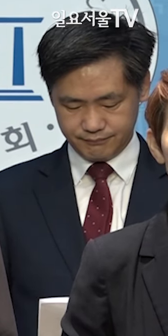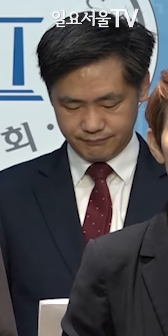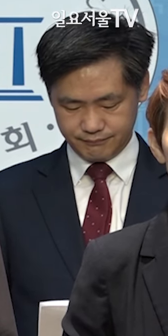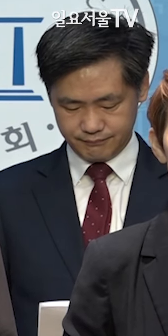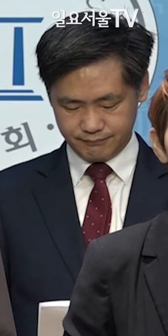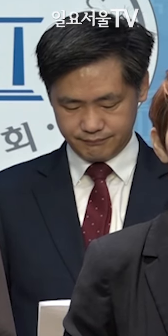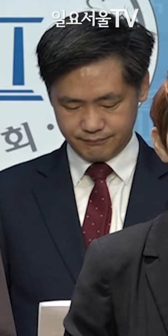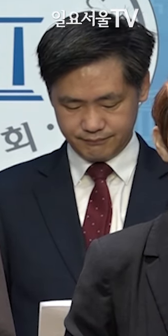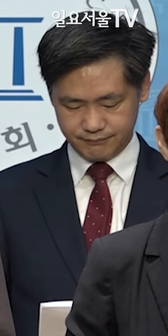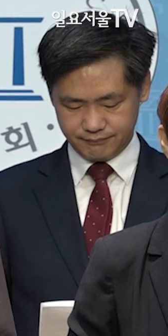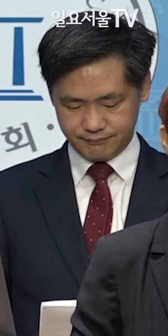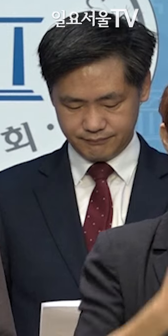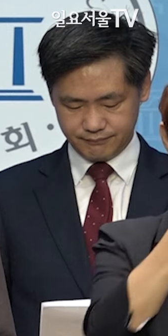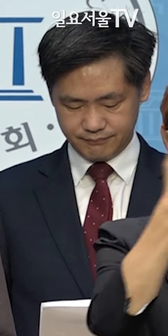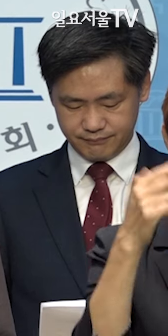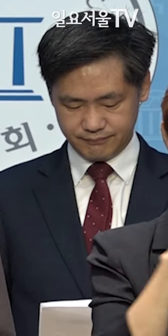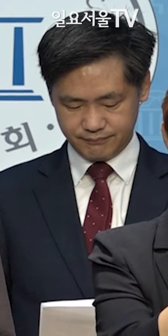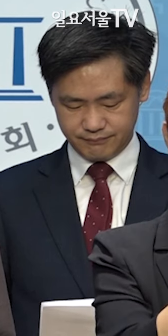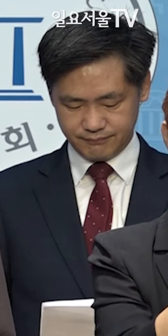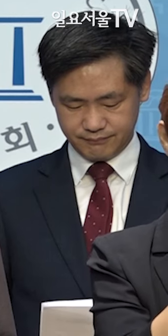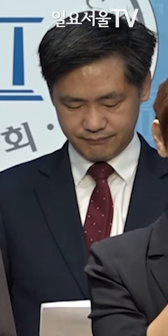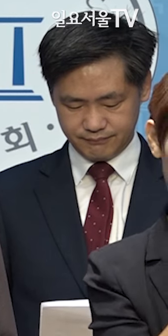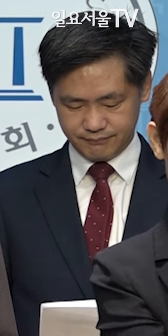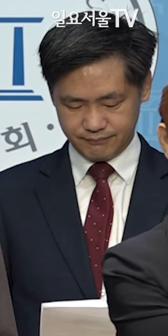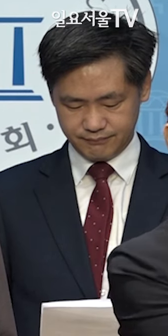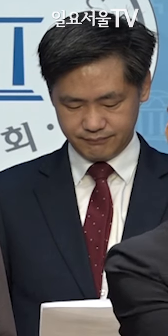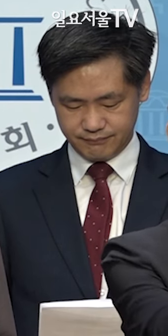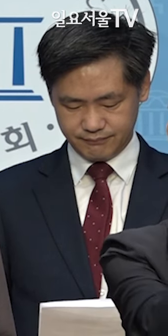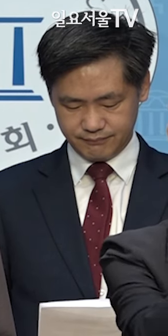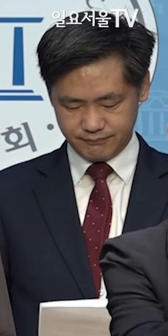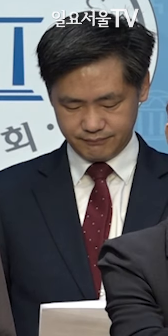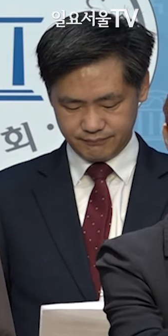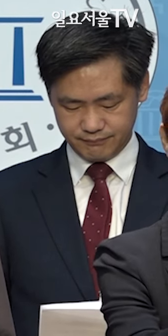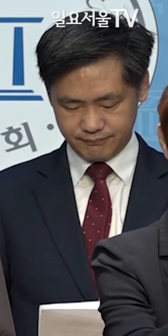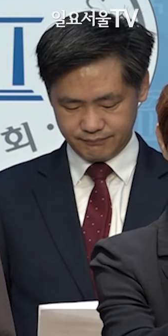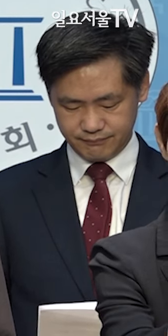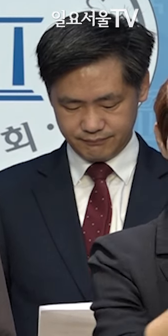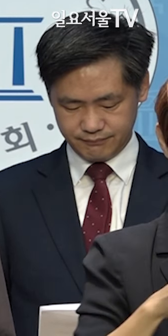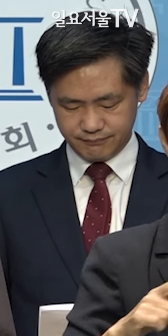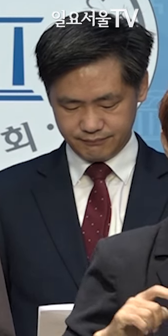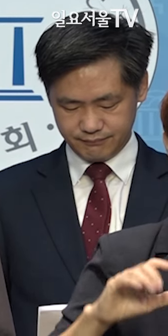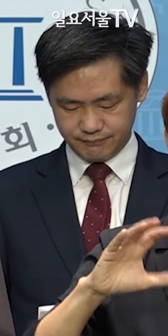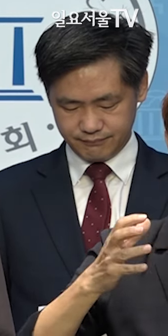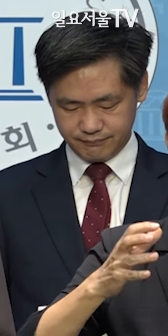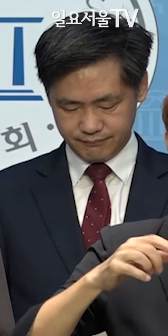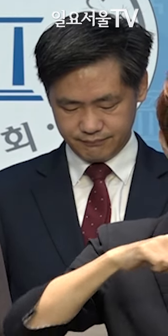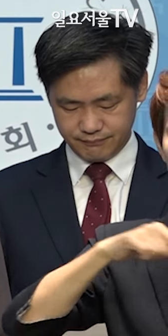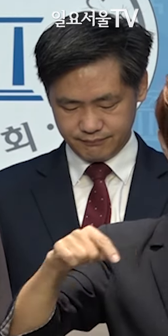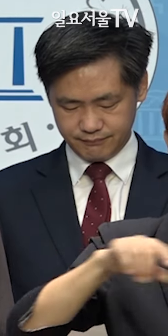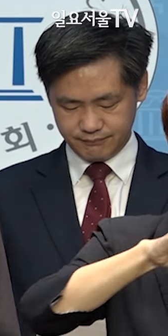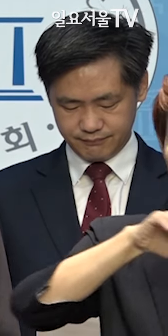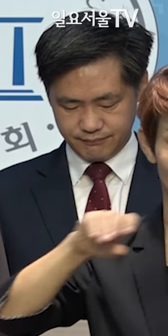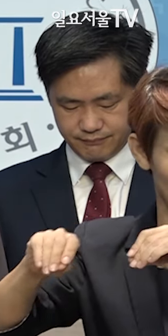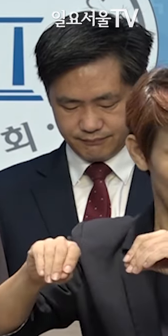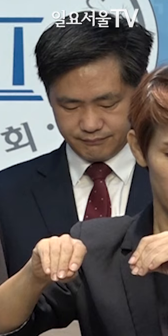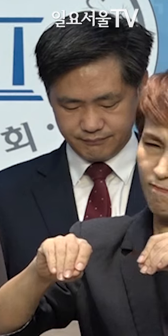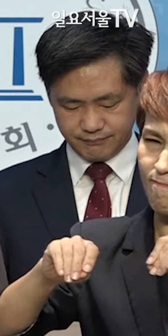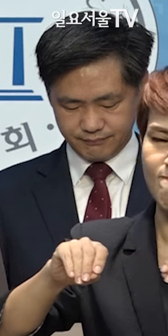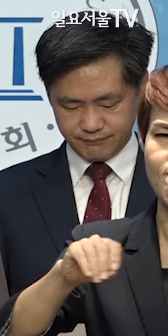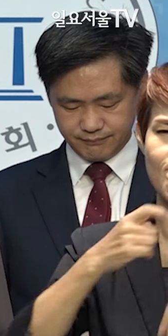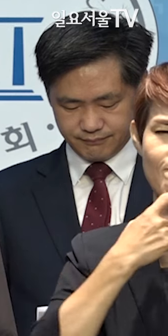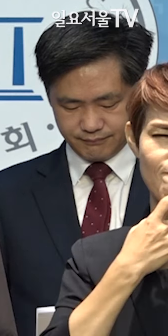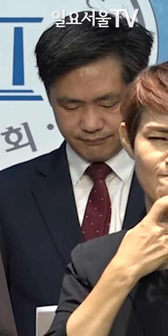는 이재명 방을 위한 모든 헌정중단 도에 끝까지